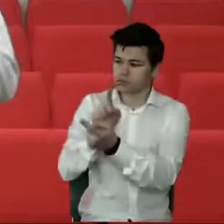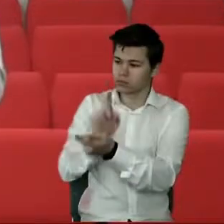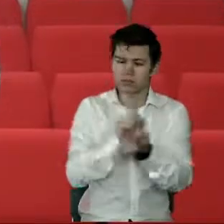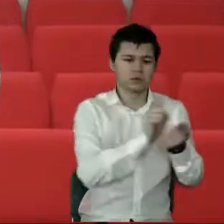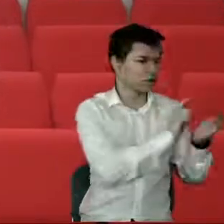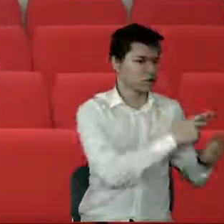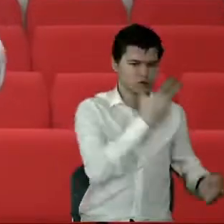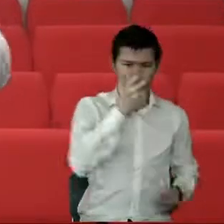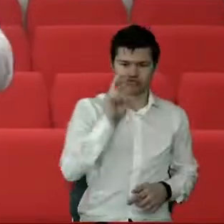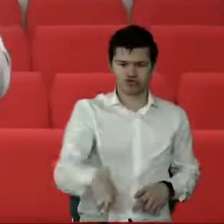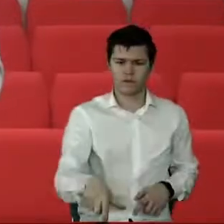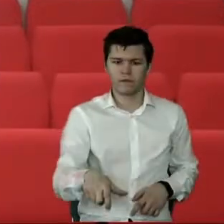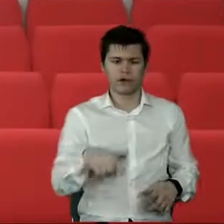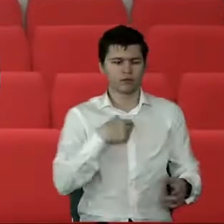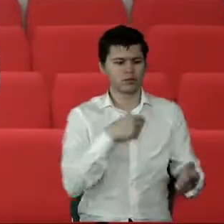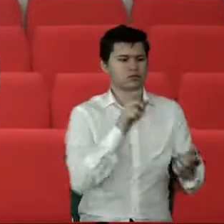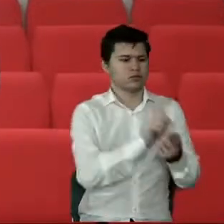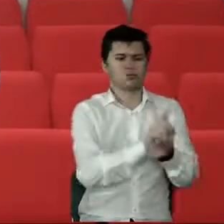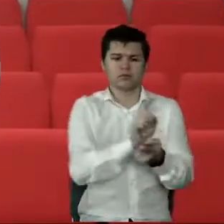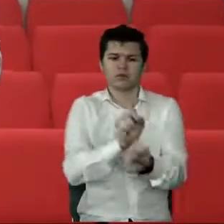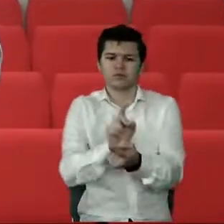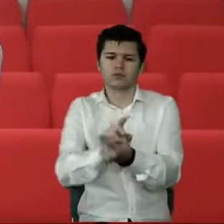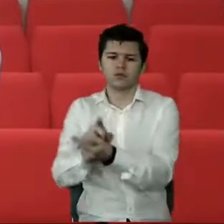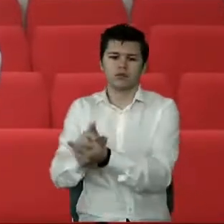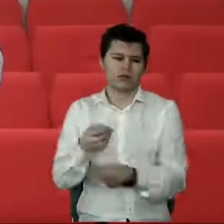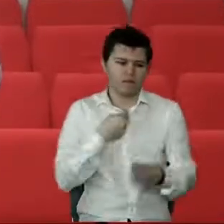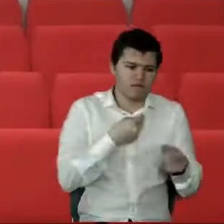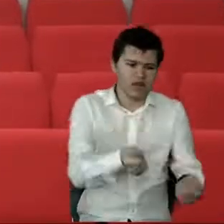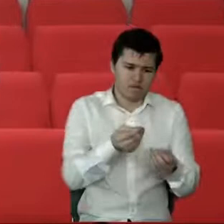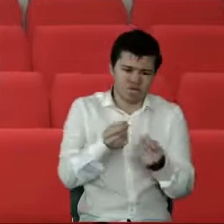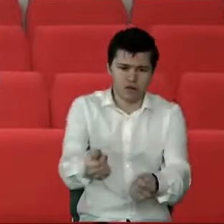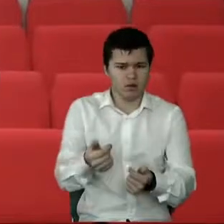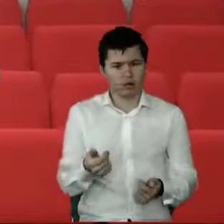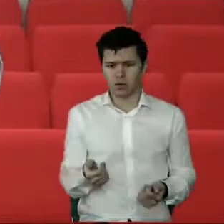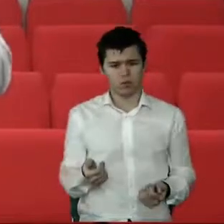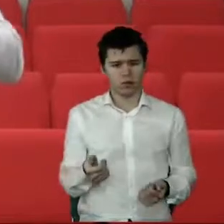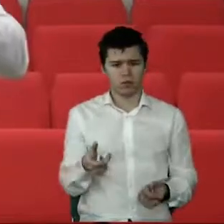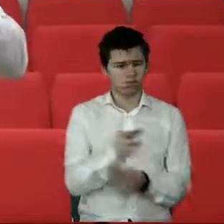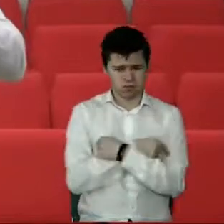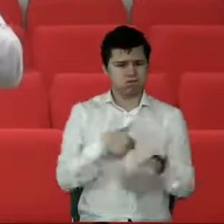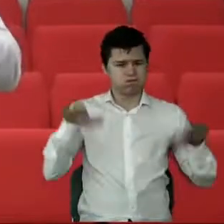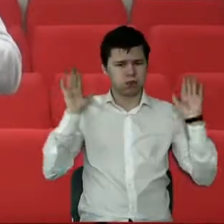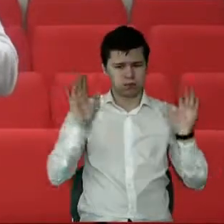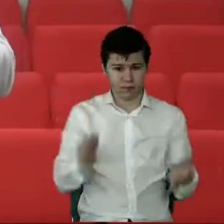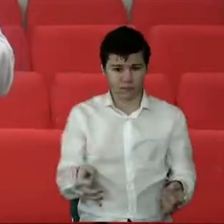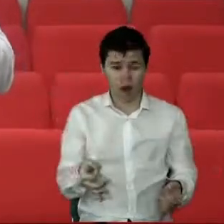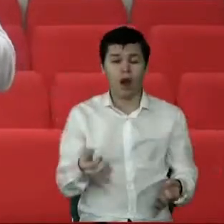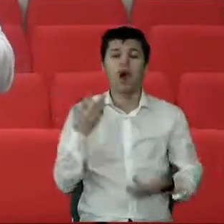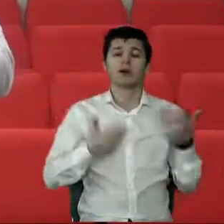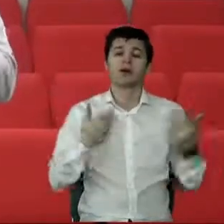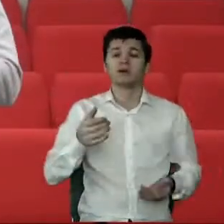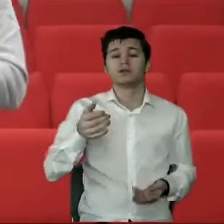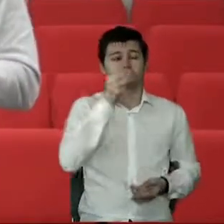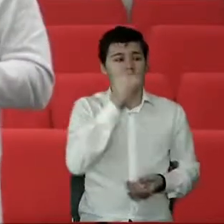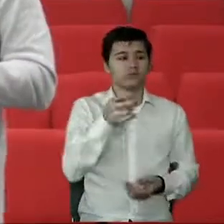на 20 человек, ты должен повлиять на 20 человек, это совершенно другие цифры. Это те люди, с кем ты имеешь